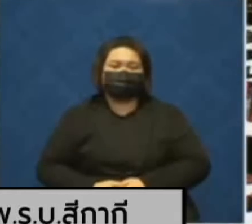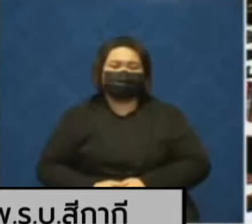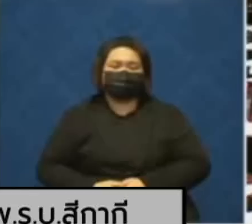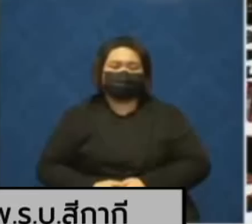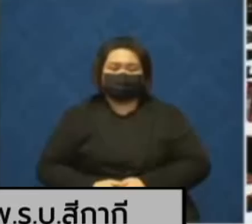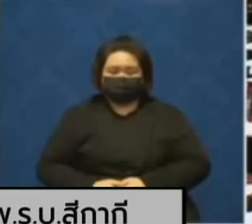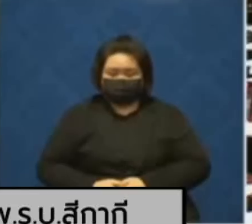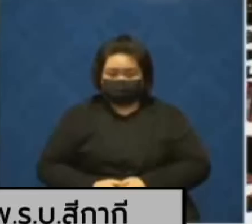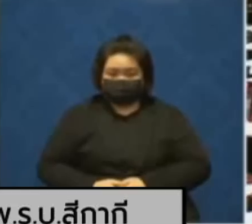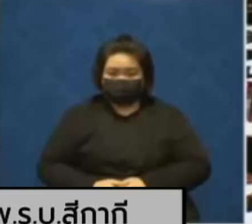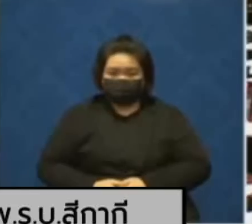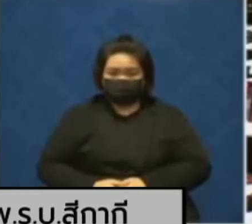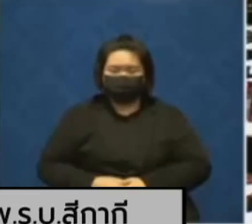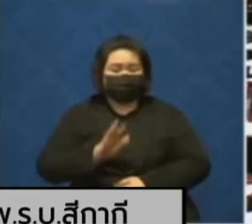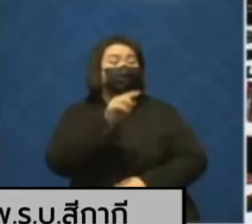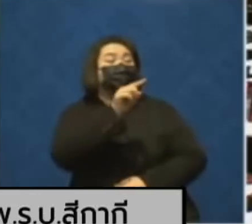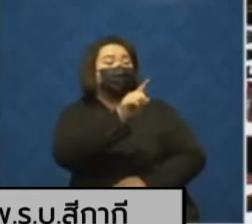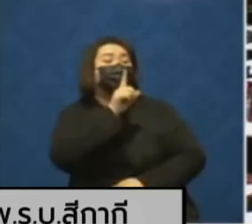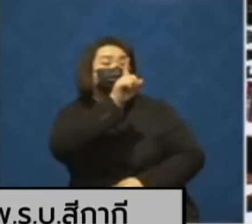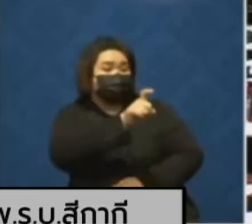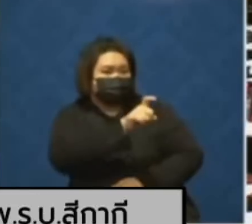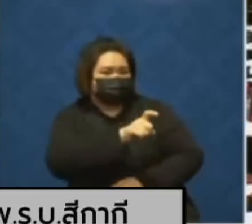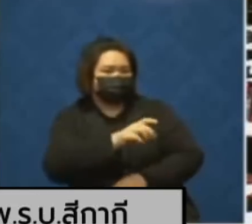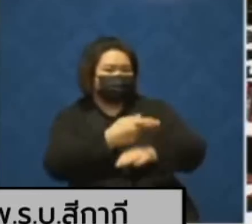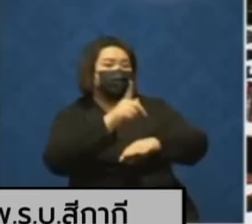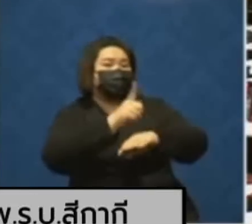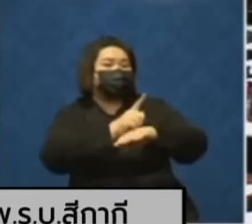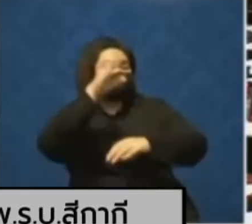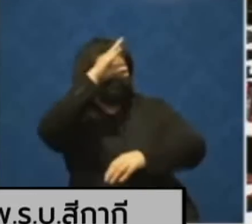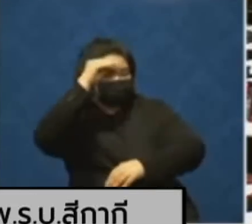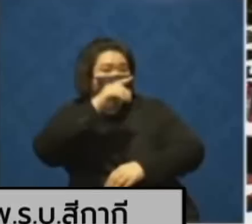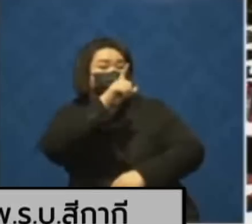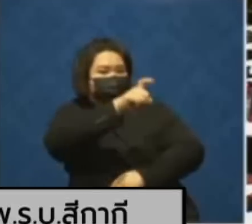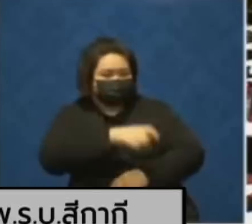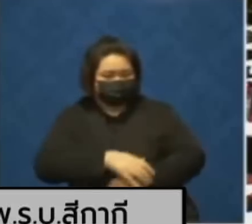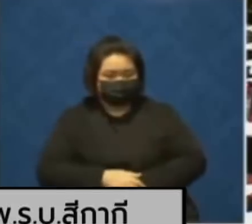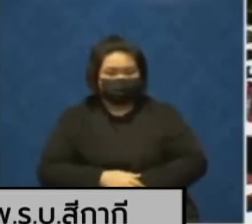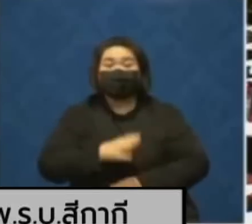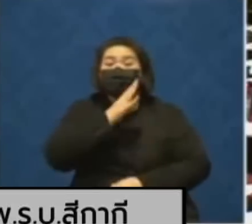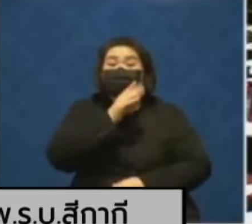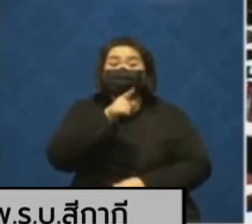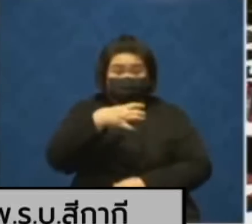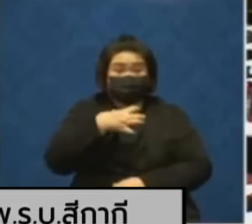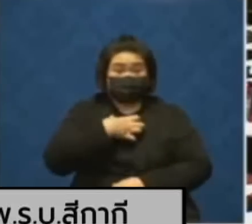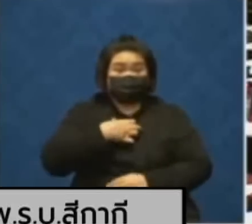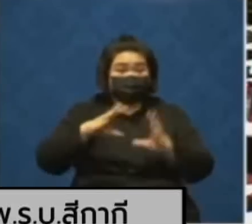ผมเห็นทานลองถามท่านประทานลสığıพาดีครับหรื stationed background